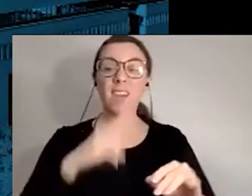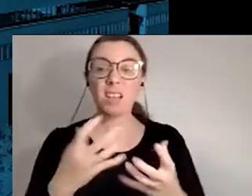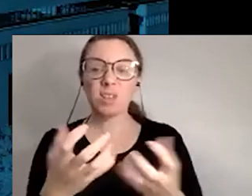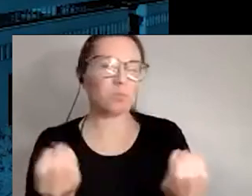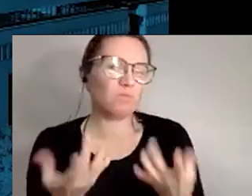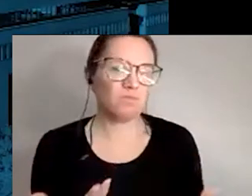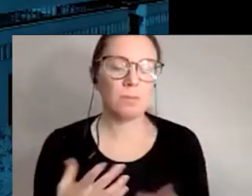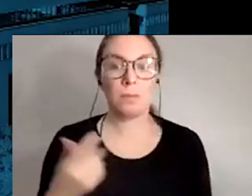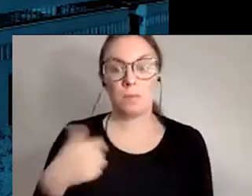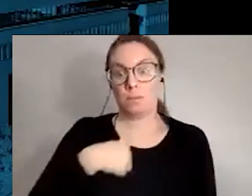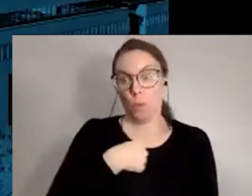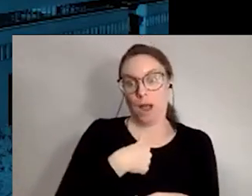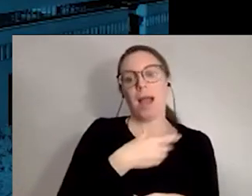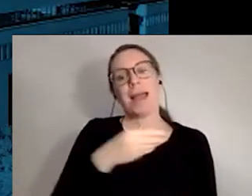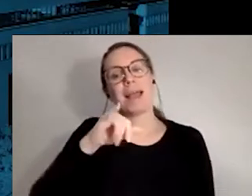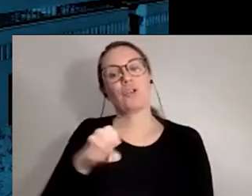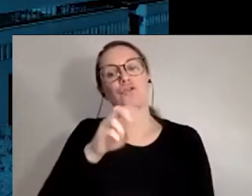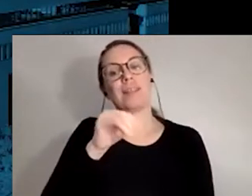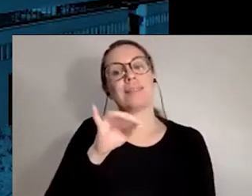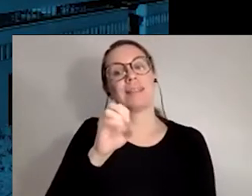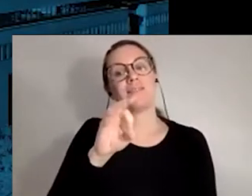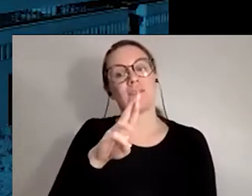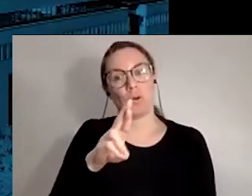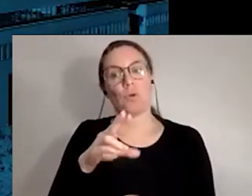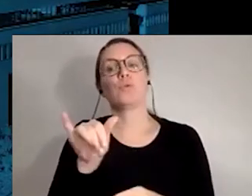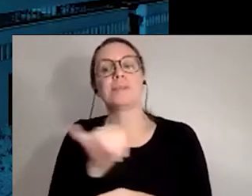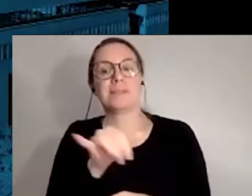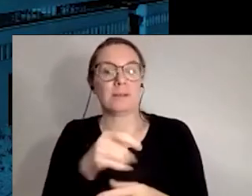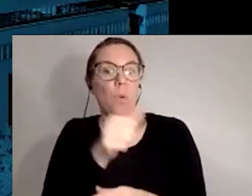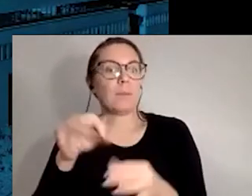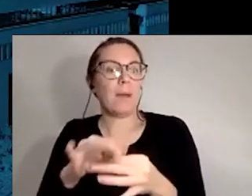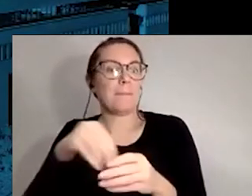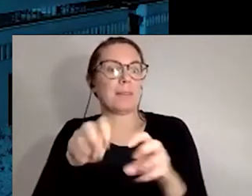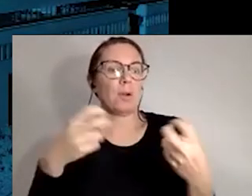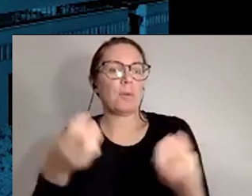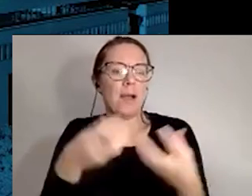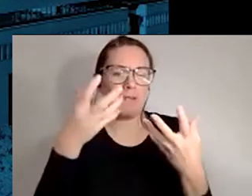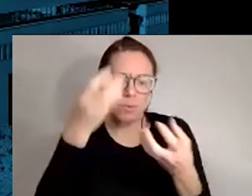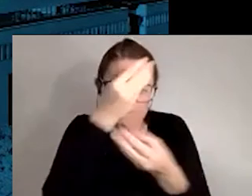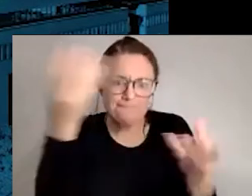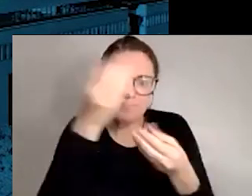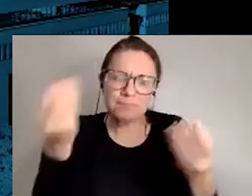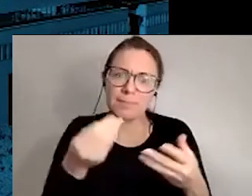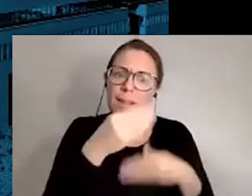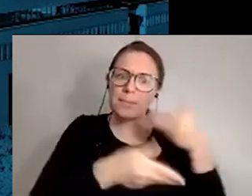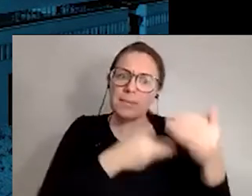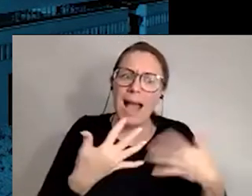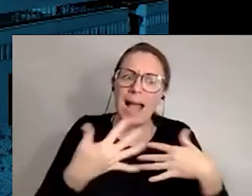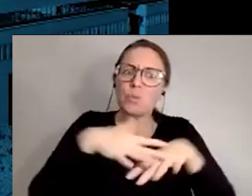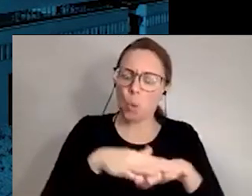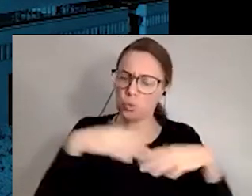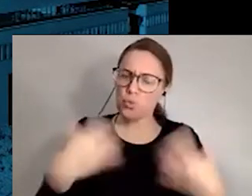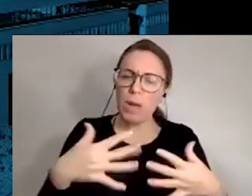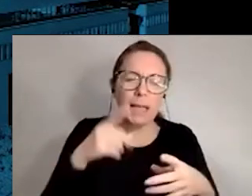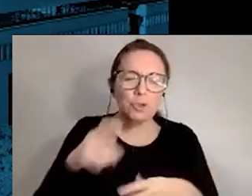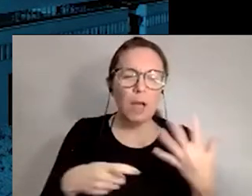plusieurs membres de cette table ronde, on veut rappeler que l'inclusion est un processus exigeant auquel doit participer l